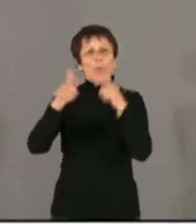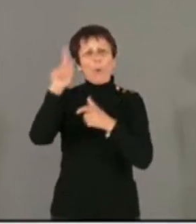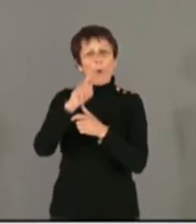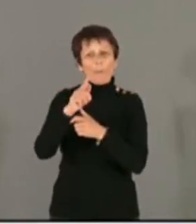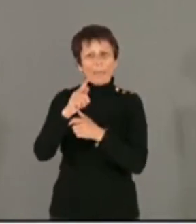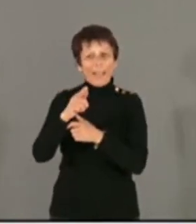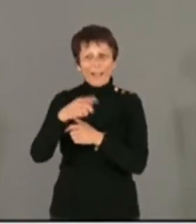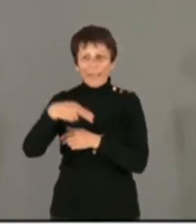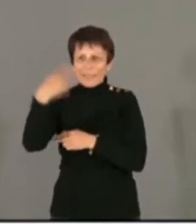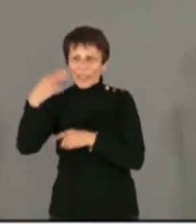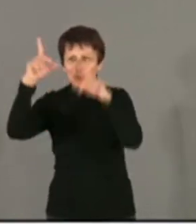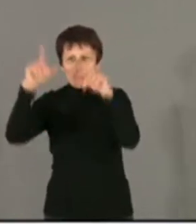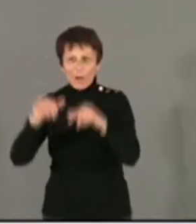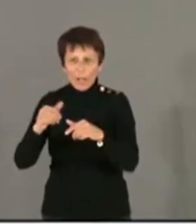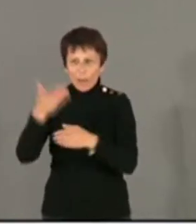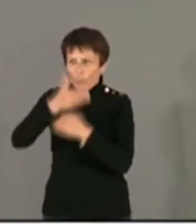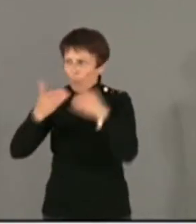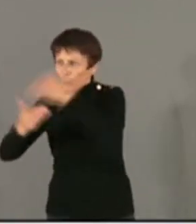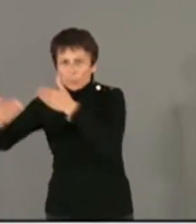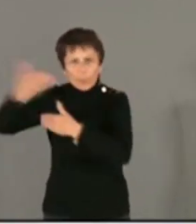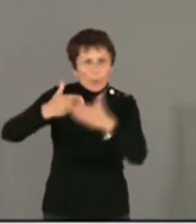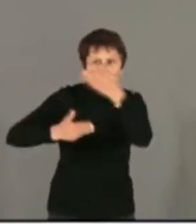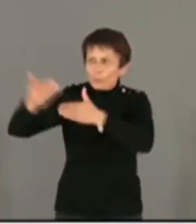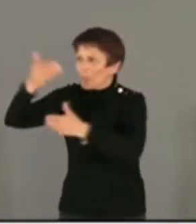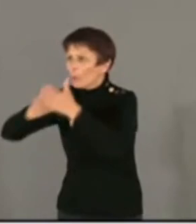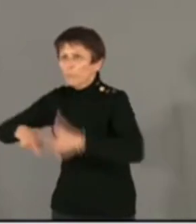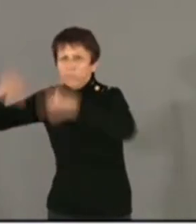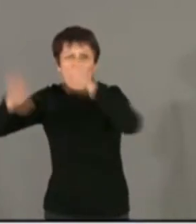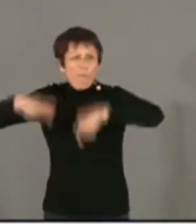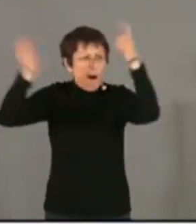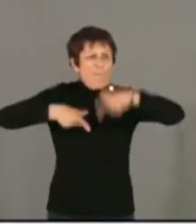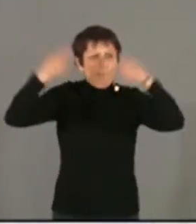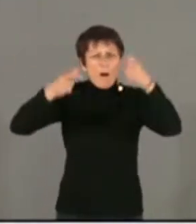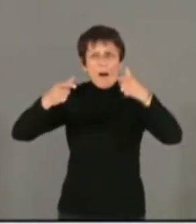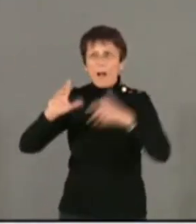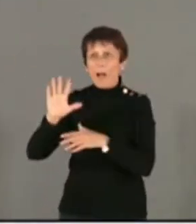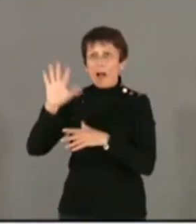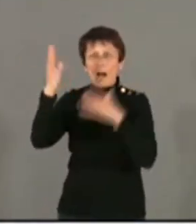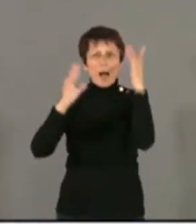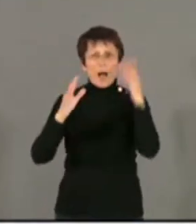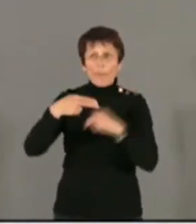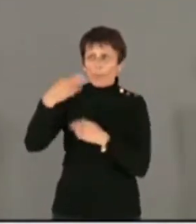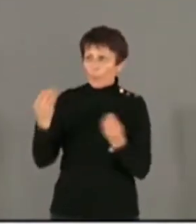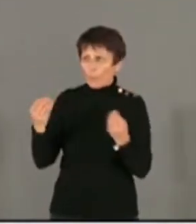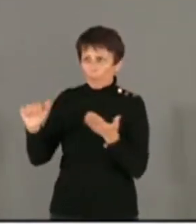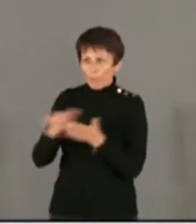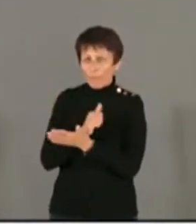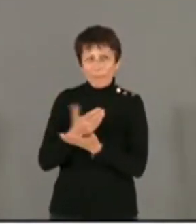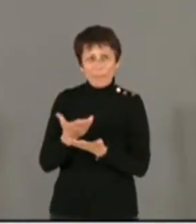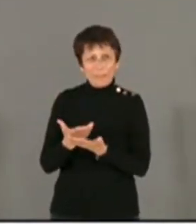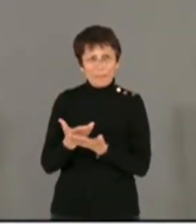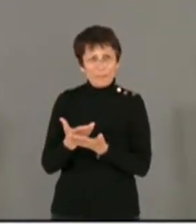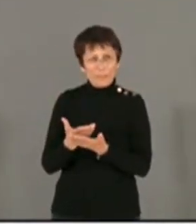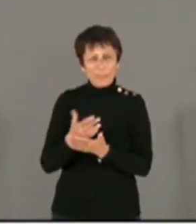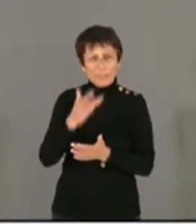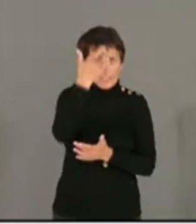cubes de béton. Partout, vous avez pu mettre des immeubles dans ces quartiers périphériques entre Château-Gombert et Saint-Joseph.